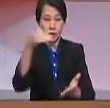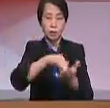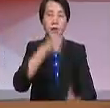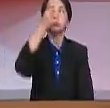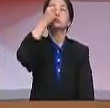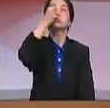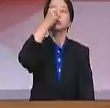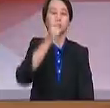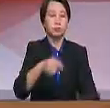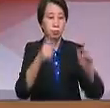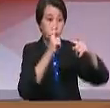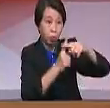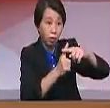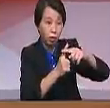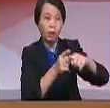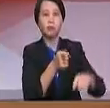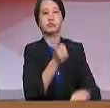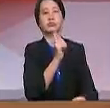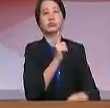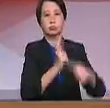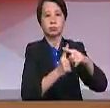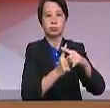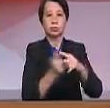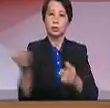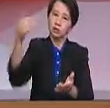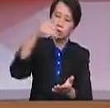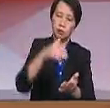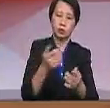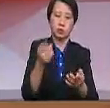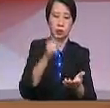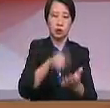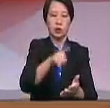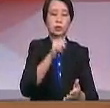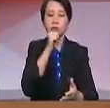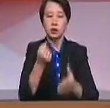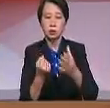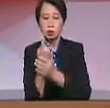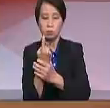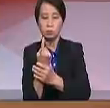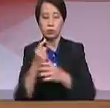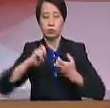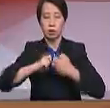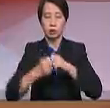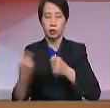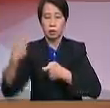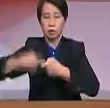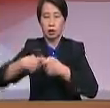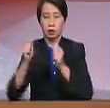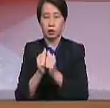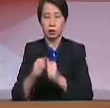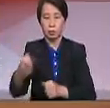sekalipun, mereka adalah di kuarantin sebelum itu, jadi tidak timbul isu yang berkaitan dengan